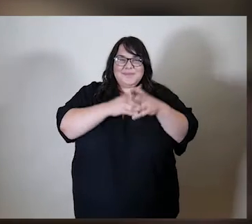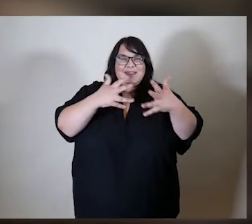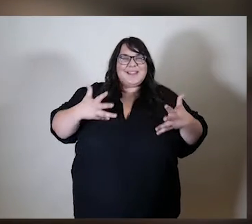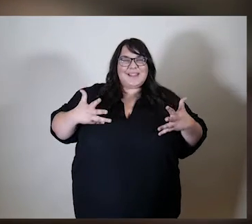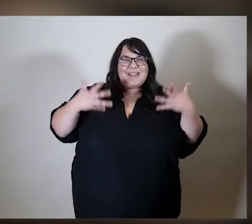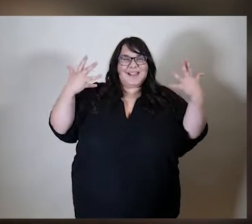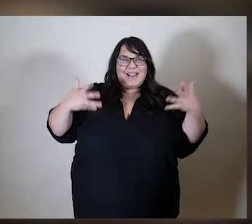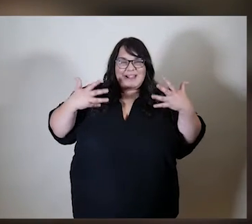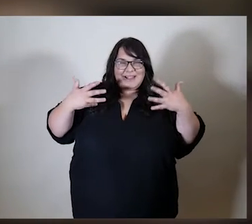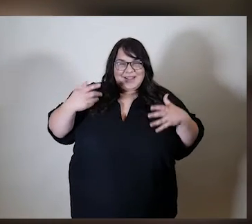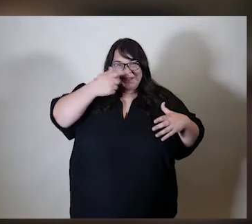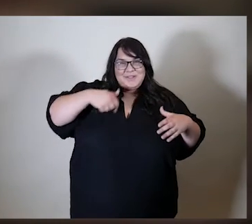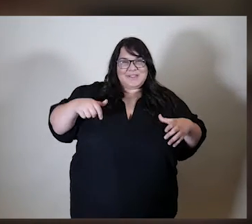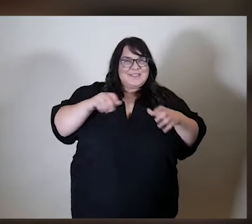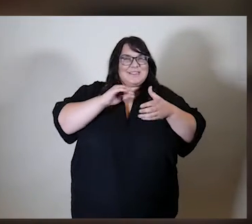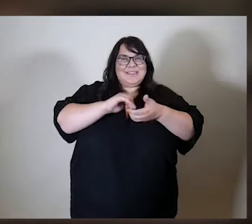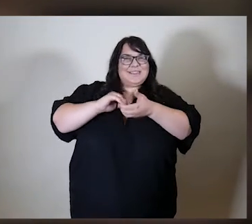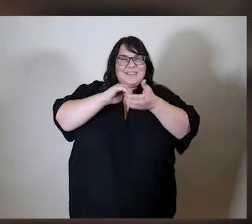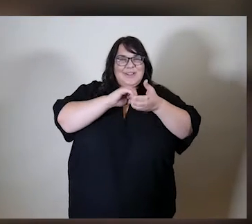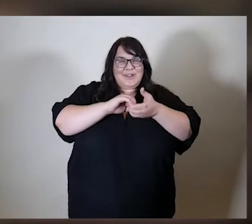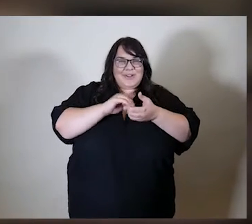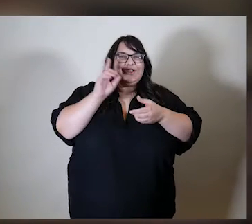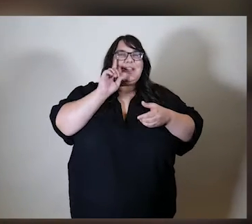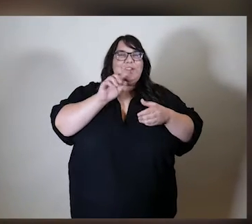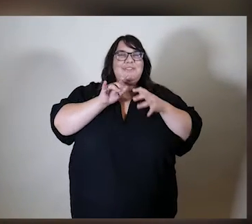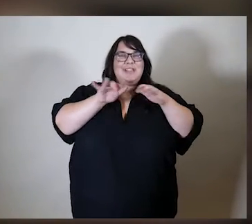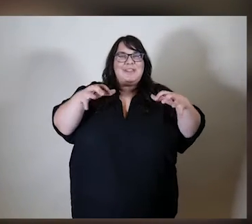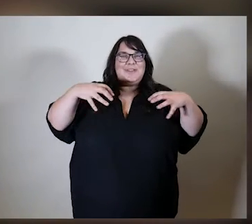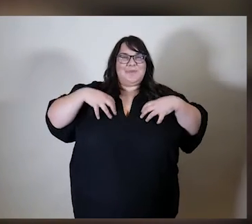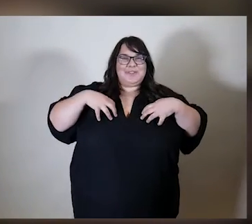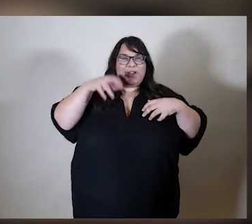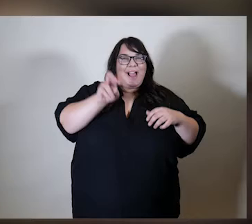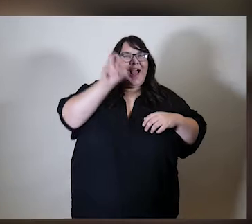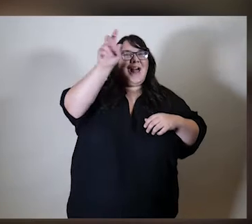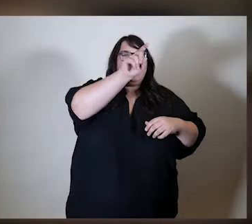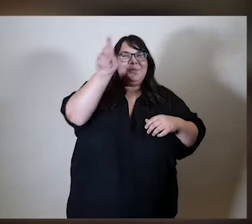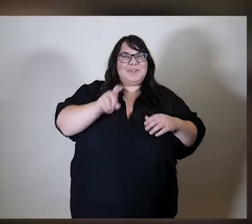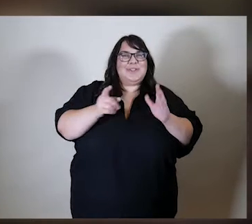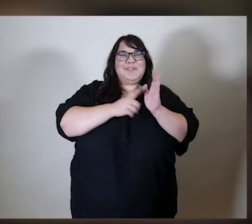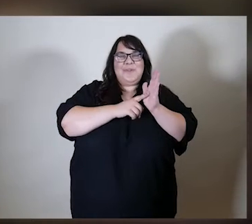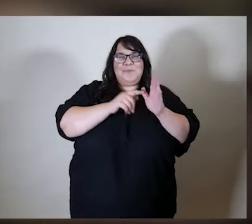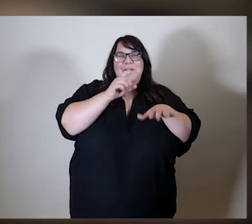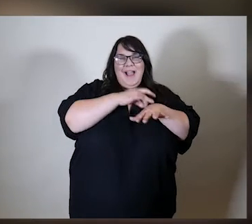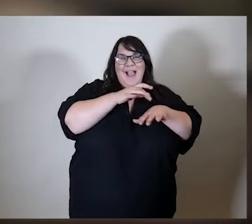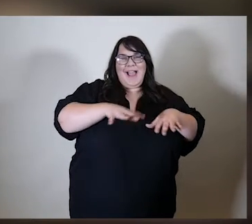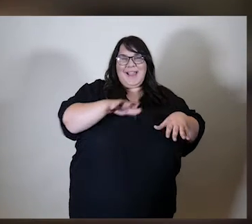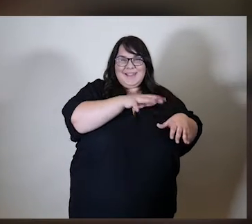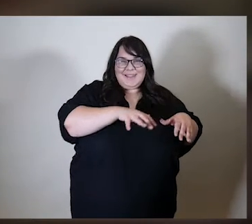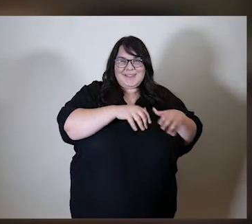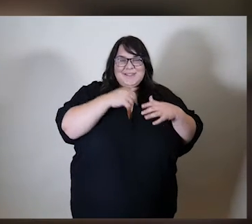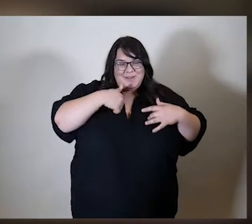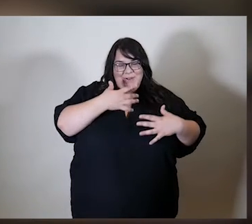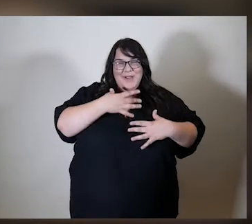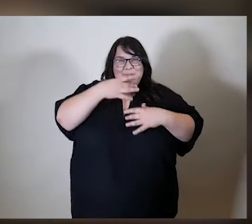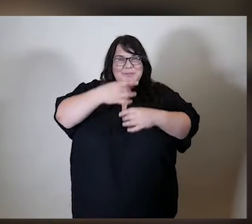Με ιδιαίτερη χαρά, όλοι εμείς από το Σύλλογο Γυναικών με Καρκίνο Μαστού, Άλμα Ζωής Νομού Αχαΐας, τον